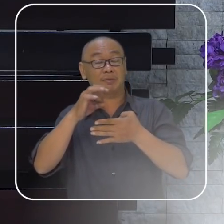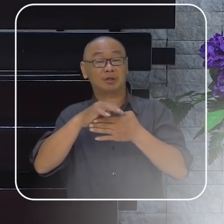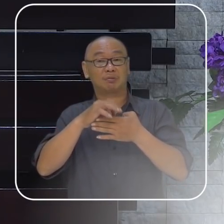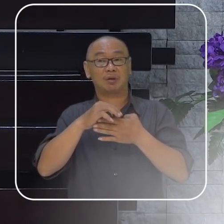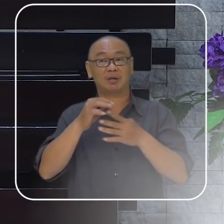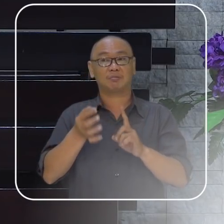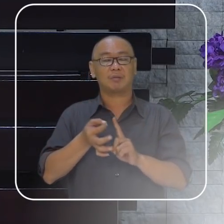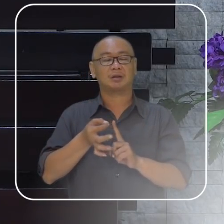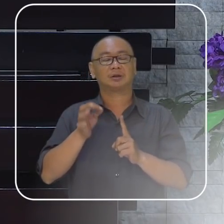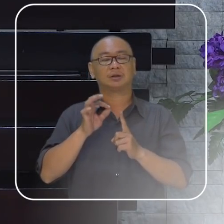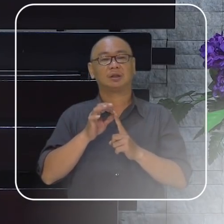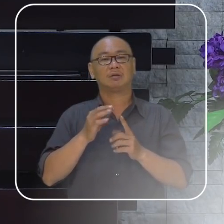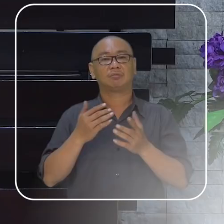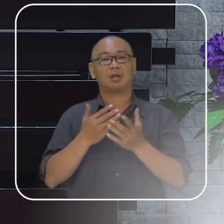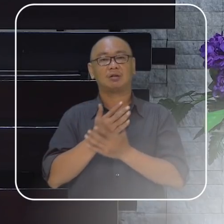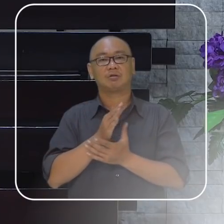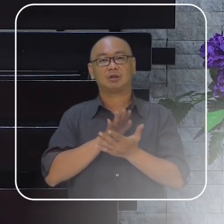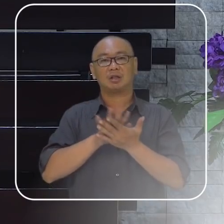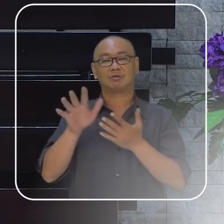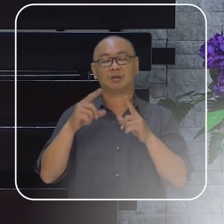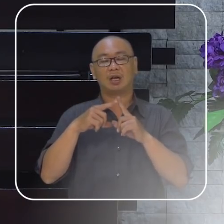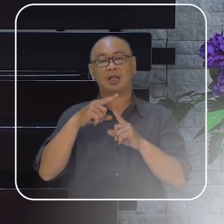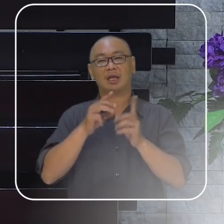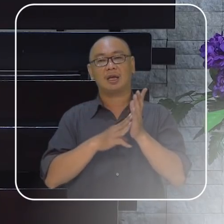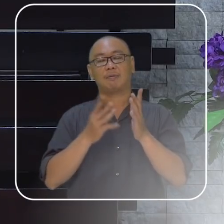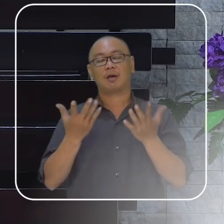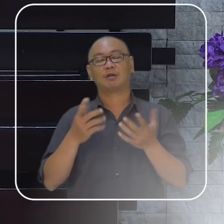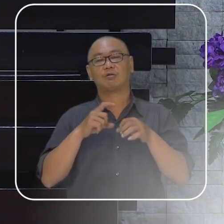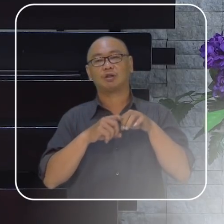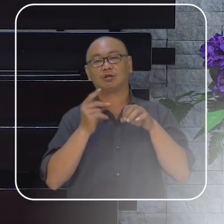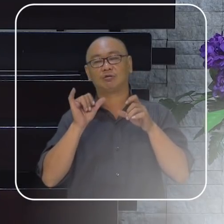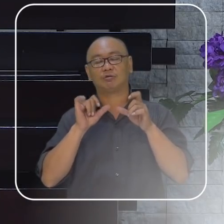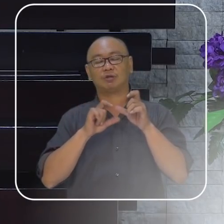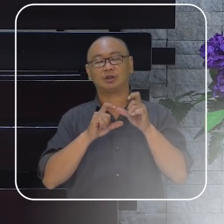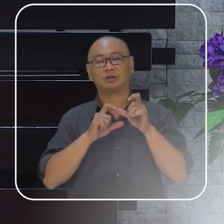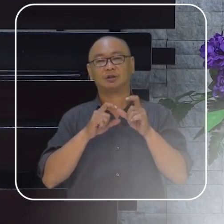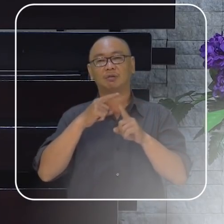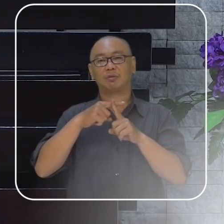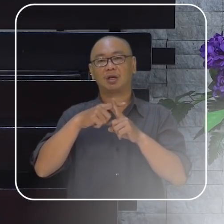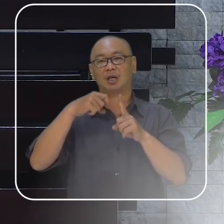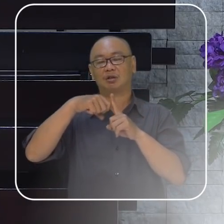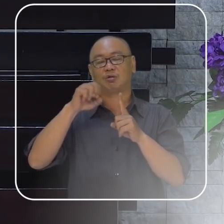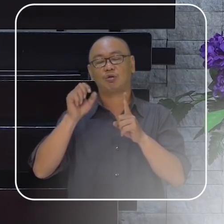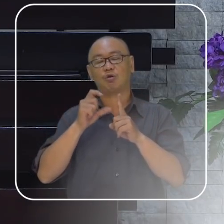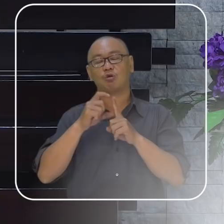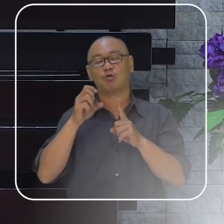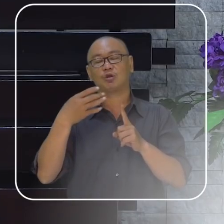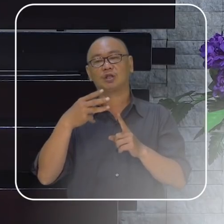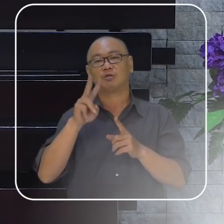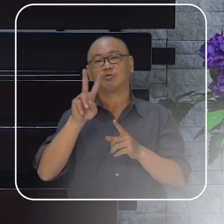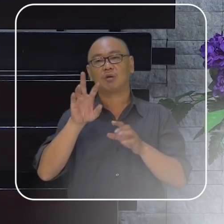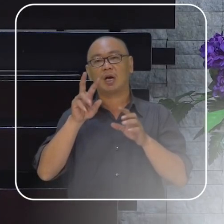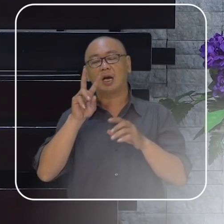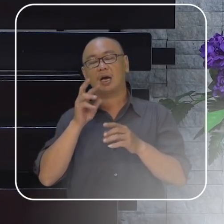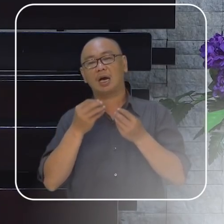Paskah melalui transfer ATM atau QRIS, tambahkan kode unik pada dua digit terakhir